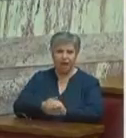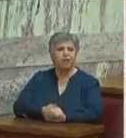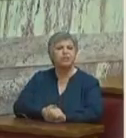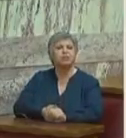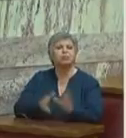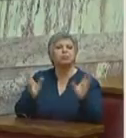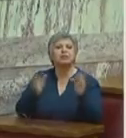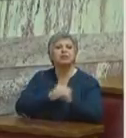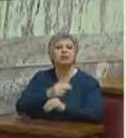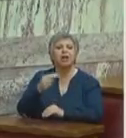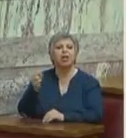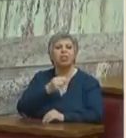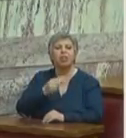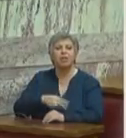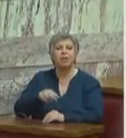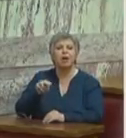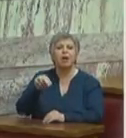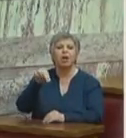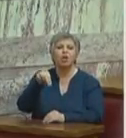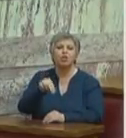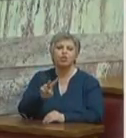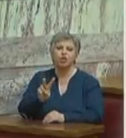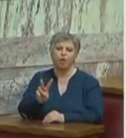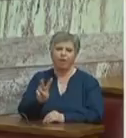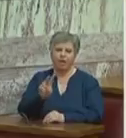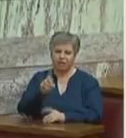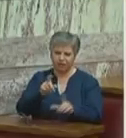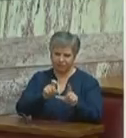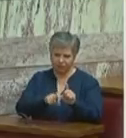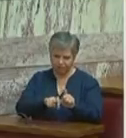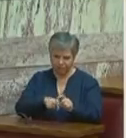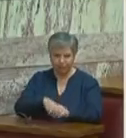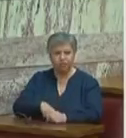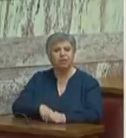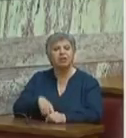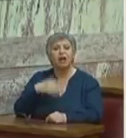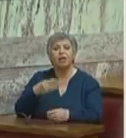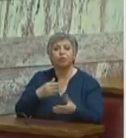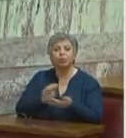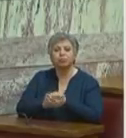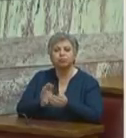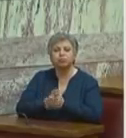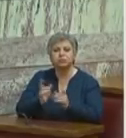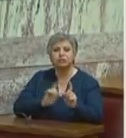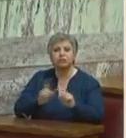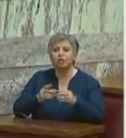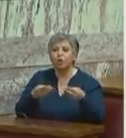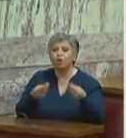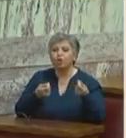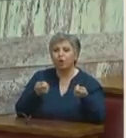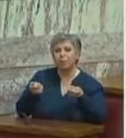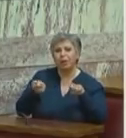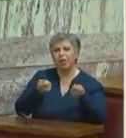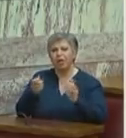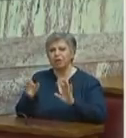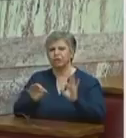Νοβάρτης, την σκευωρία που έχει στηθεί με ομό και κοινικό τρόπο πάνω σε ένα υπαρκτό διεθνές